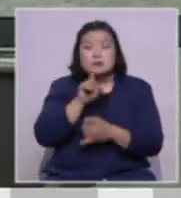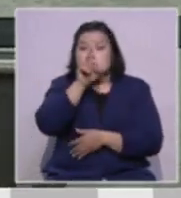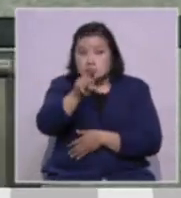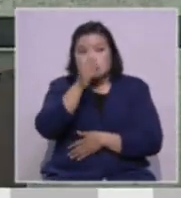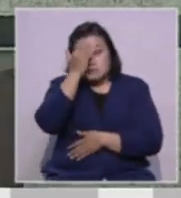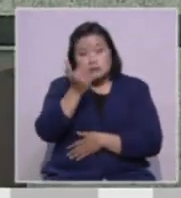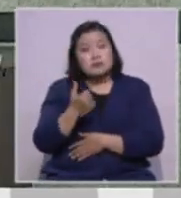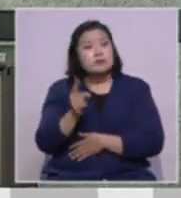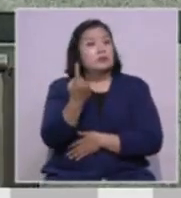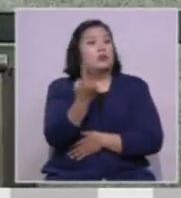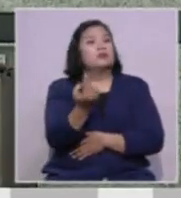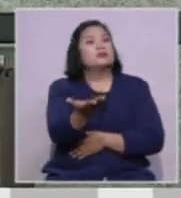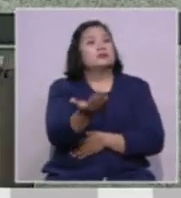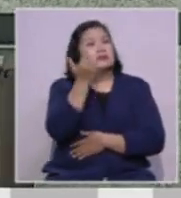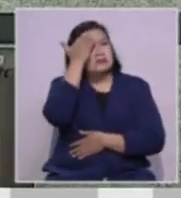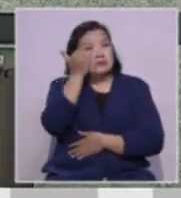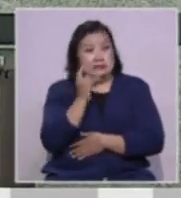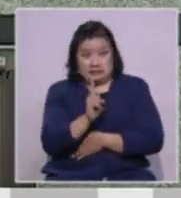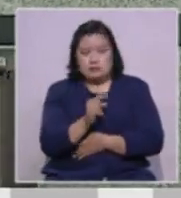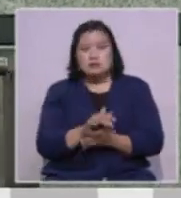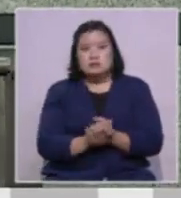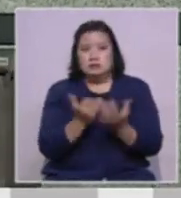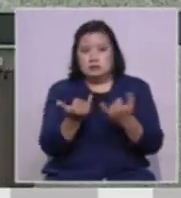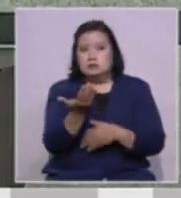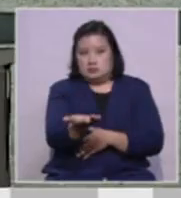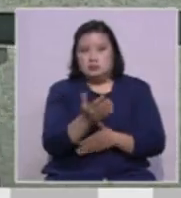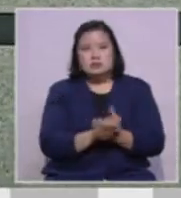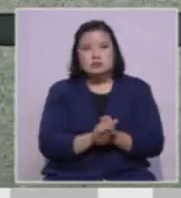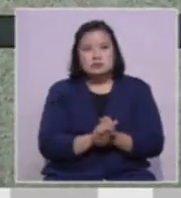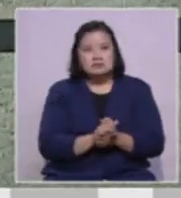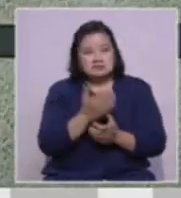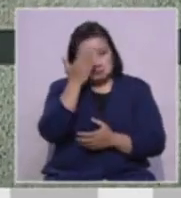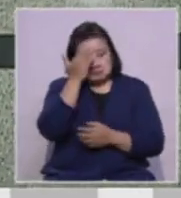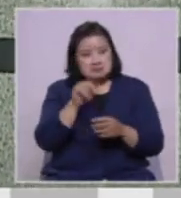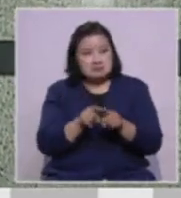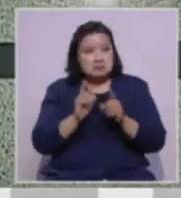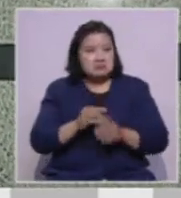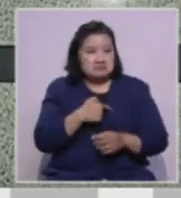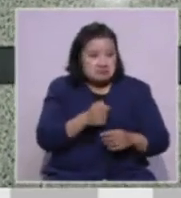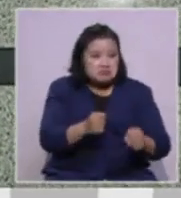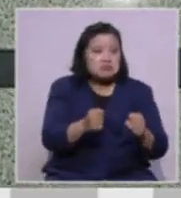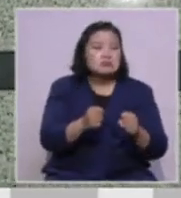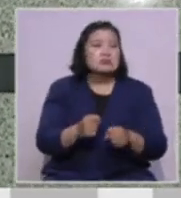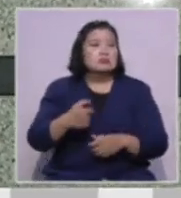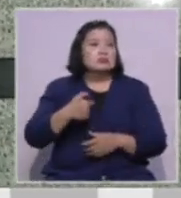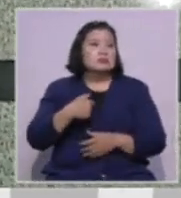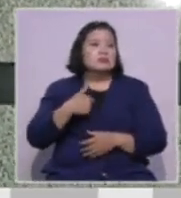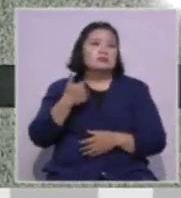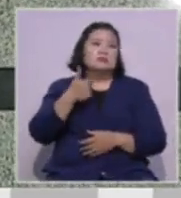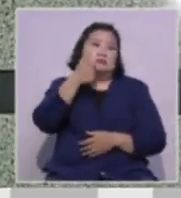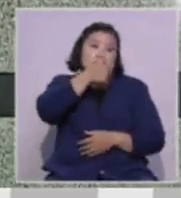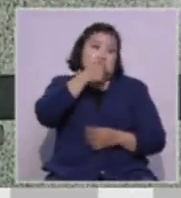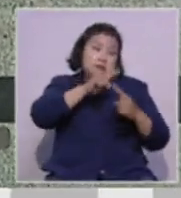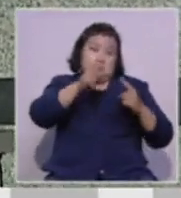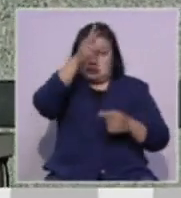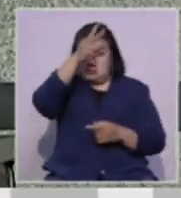รรมนัสคนเดียว ครับ ต้องยอมรับว่าร้อยเอกธรรมนัสเนี่ยเป็นคนที่มีจิตใจที่เขาเรียกว่ากล้าเน ี่ ยร้อยเอกธรรมนัสก็บอกเองผมนักเลงแต่ผมไม่ใช่มาเฟียนั่นหมาย